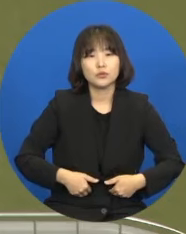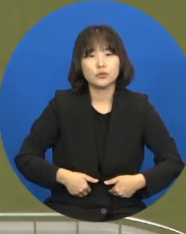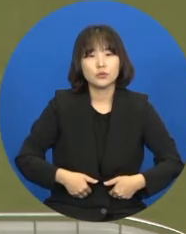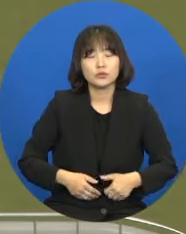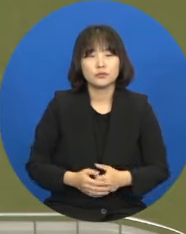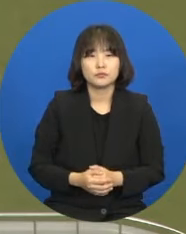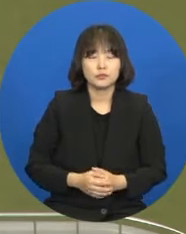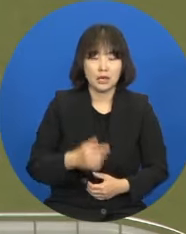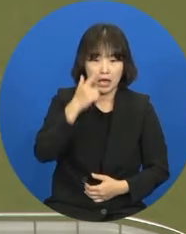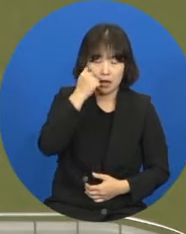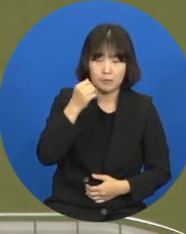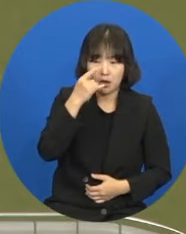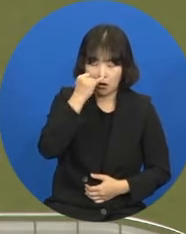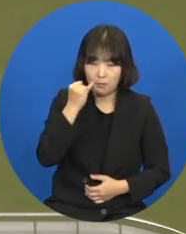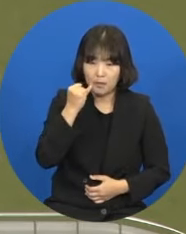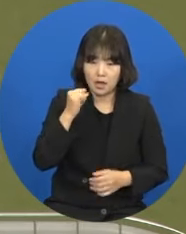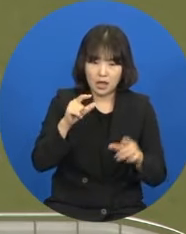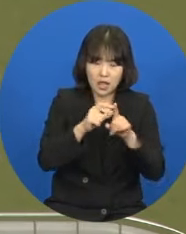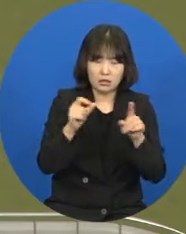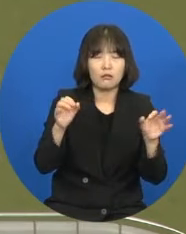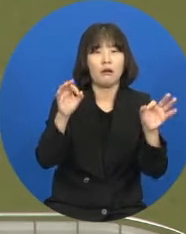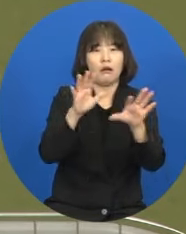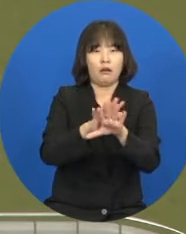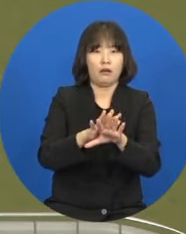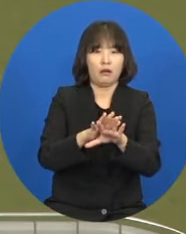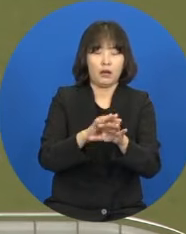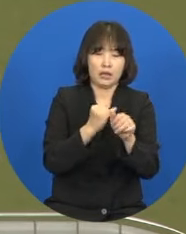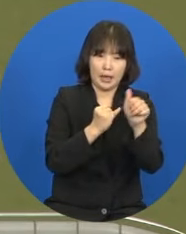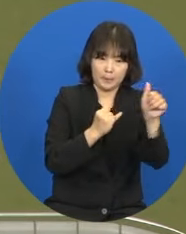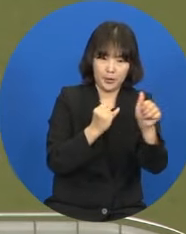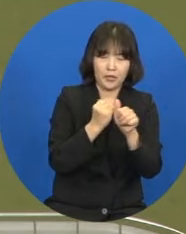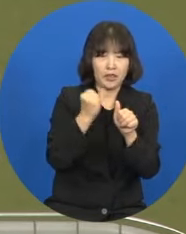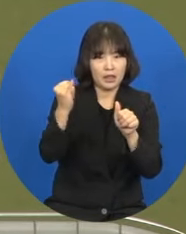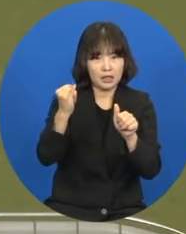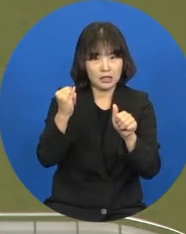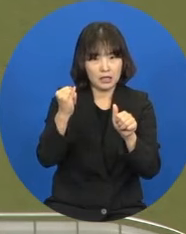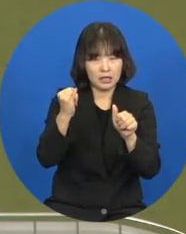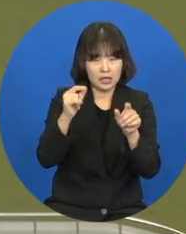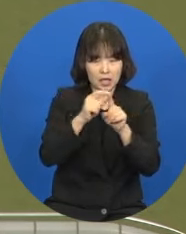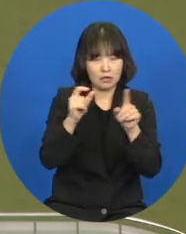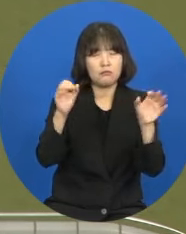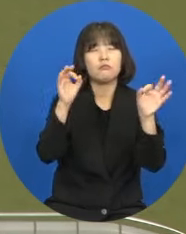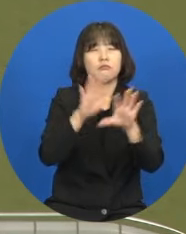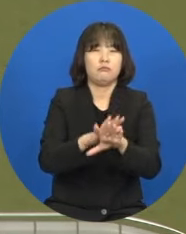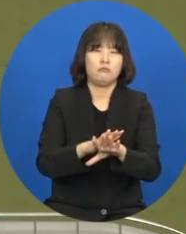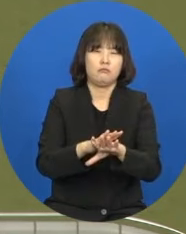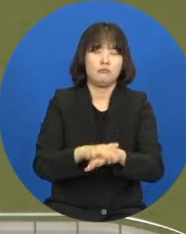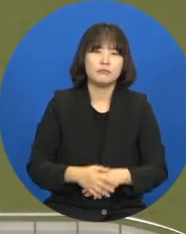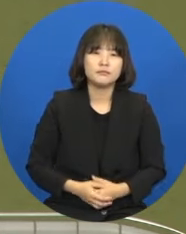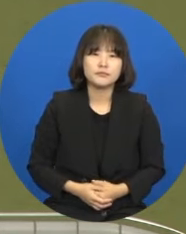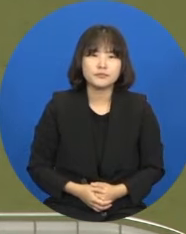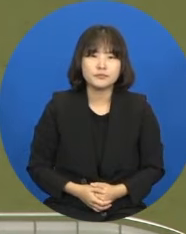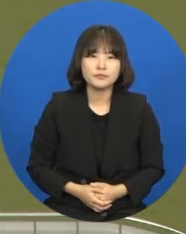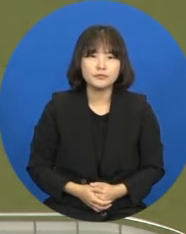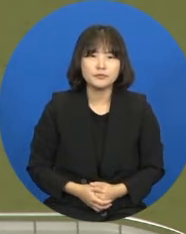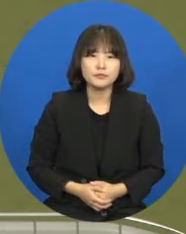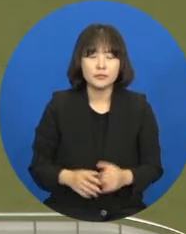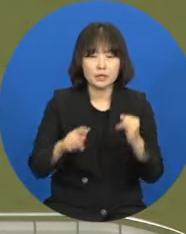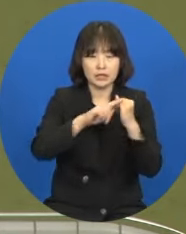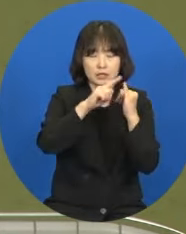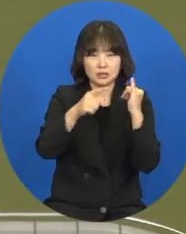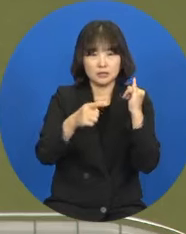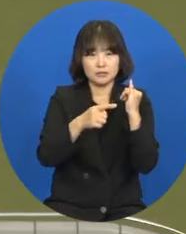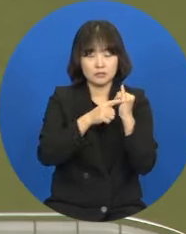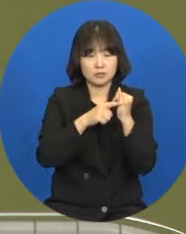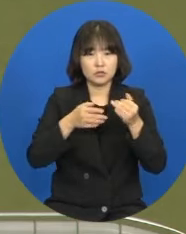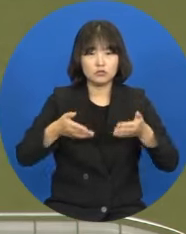엄마의 단어도 점차 사라져가고 남편 아내도 사라져 가고 이제이 임신한 임신하고